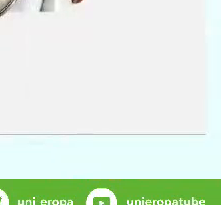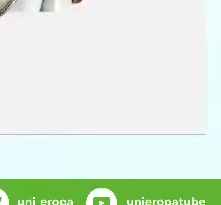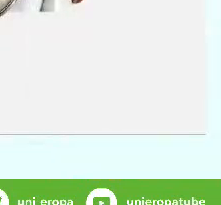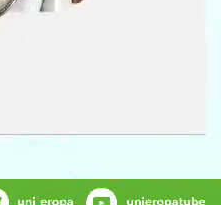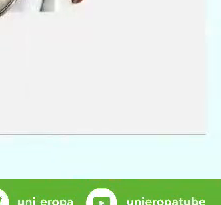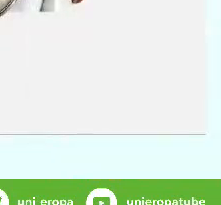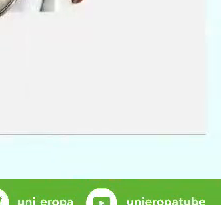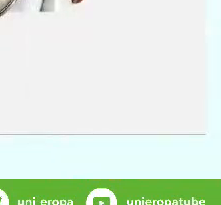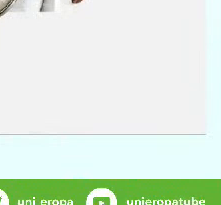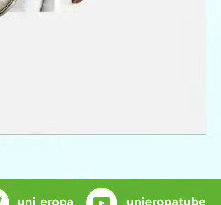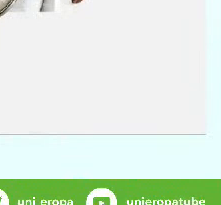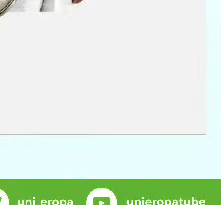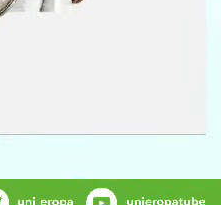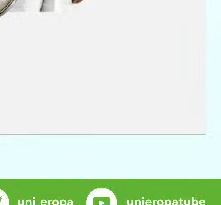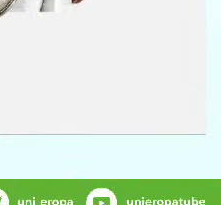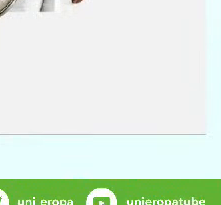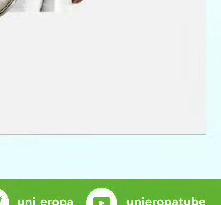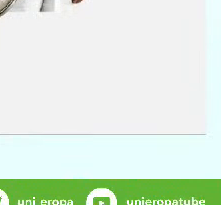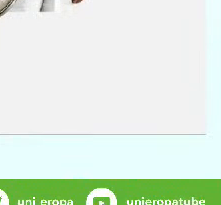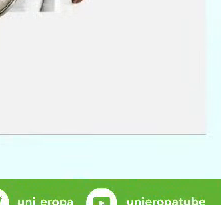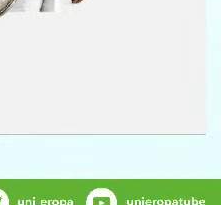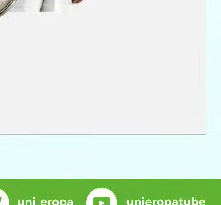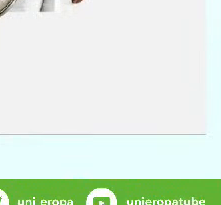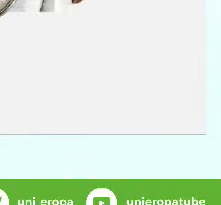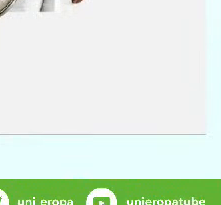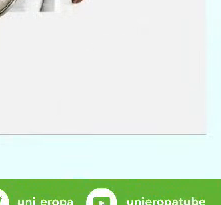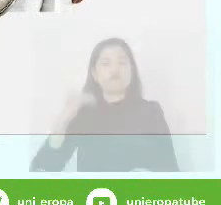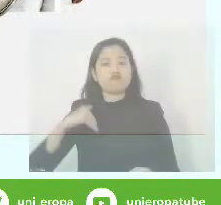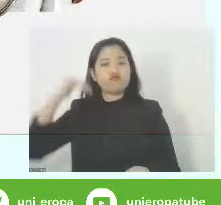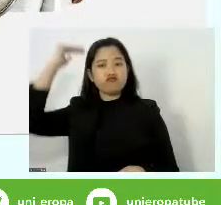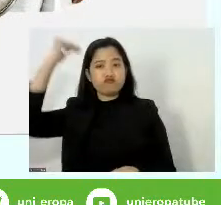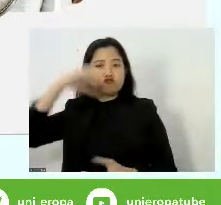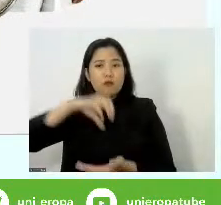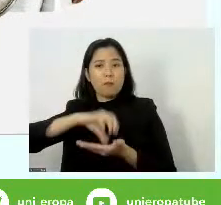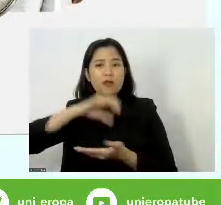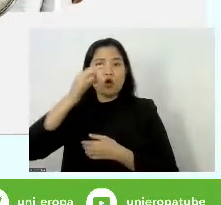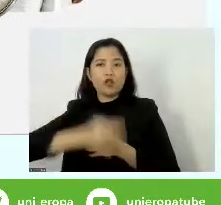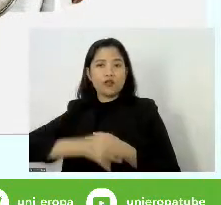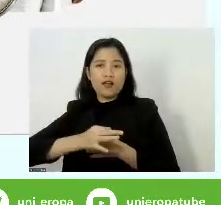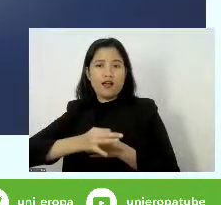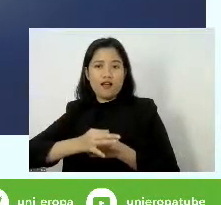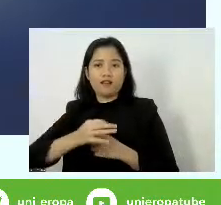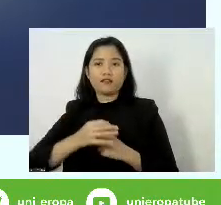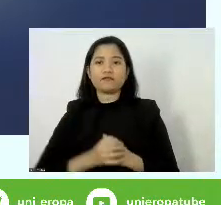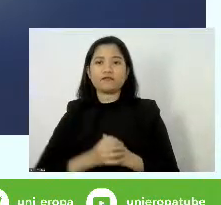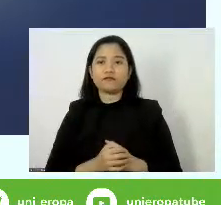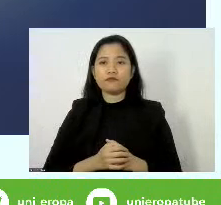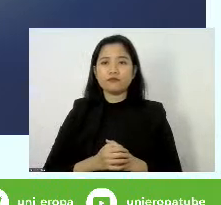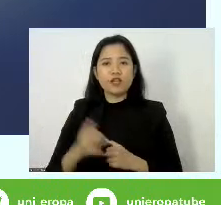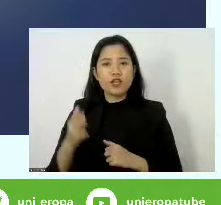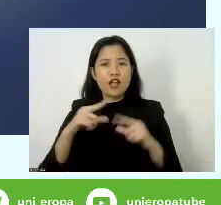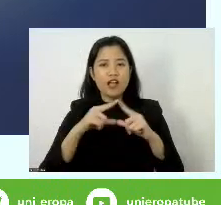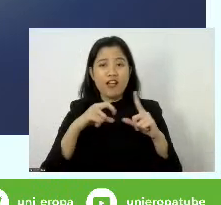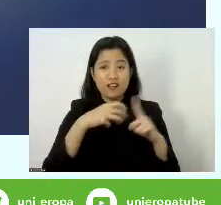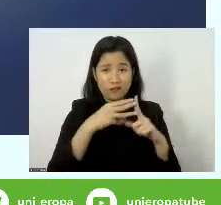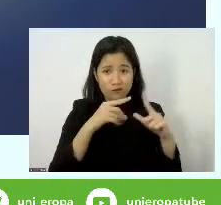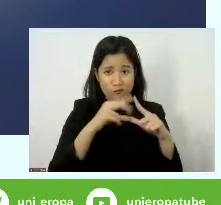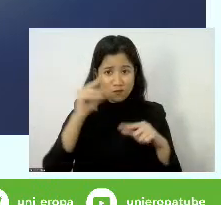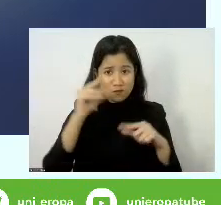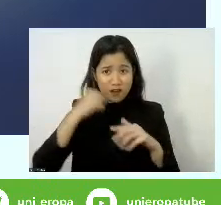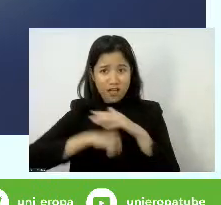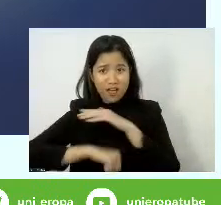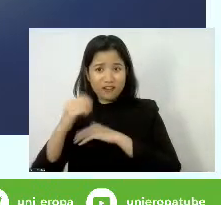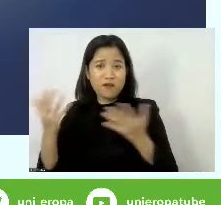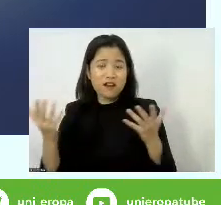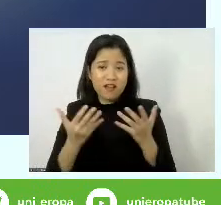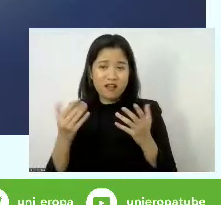di kota ibu-ibu terbesar di kota Oh Akbar lahir di mana Bar saya dibuka di